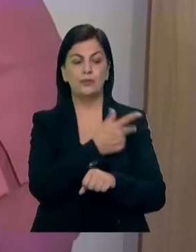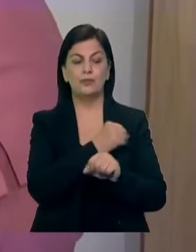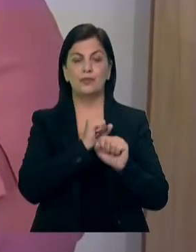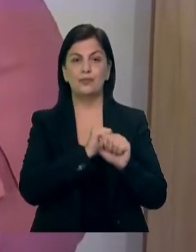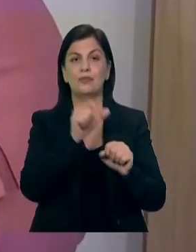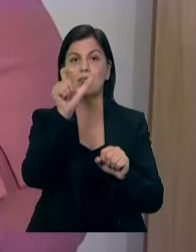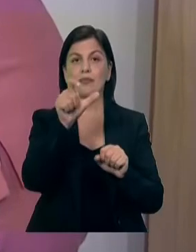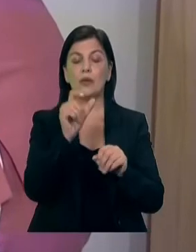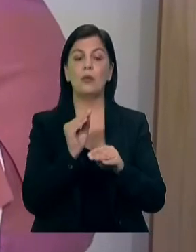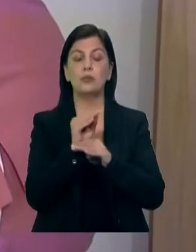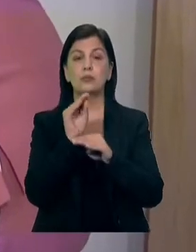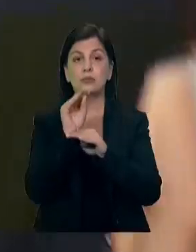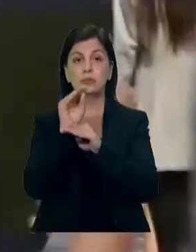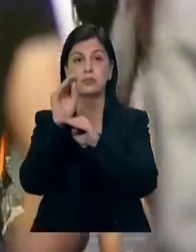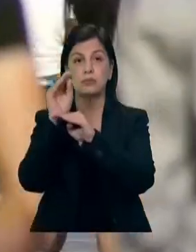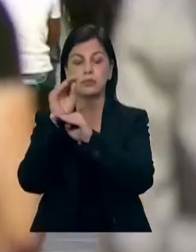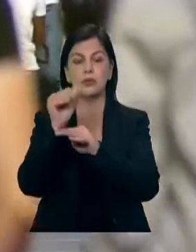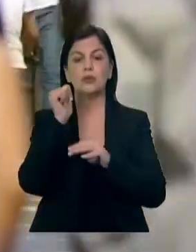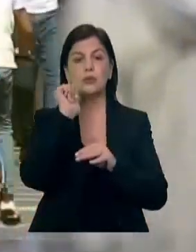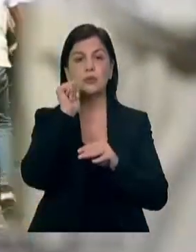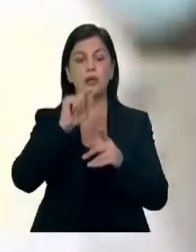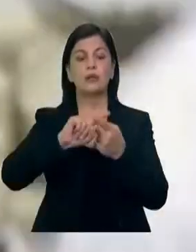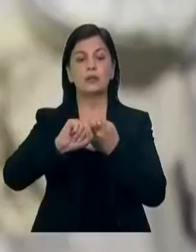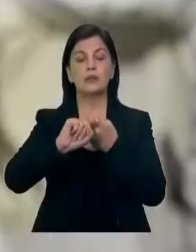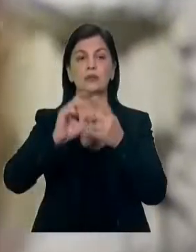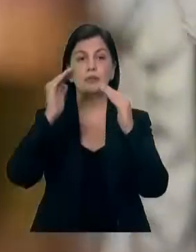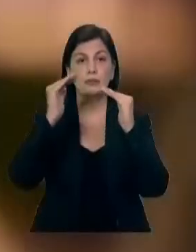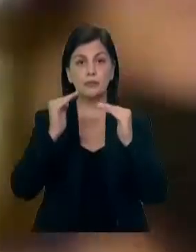olunanların sayının artacağı, gündəlik yoluxma faizinin aşağı